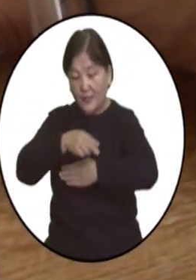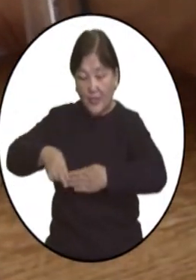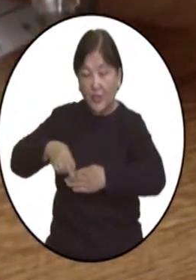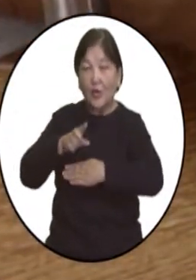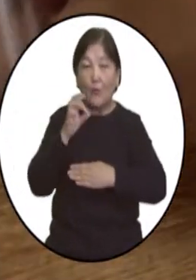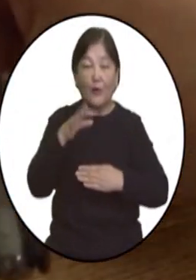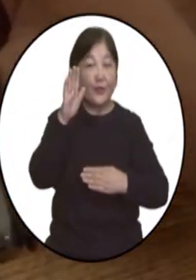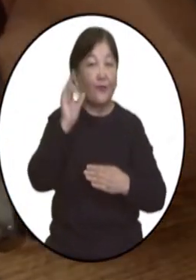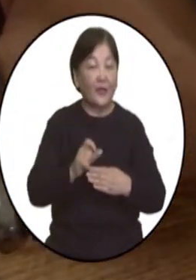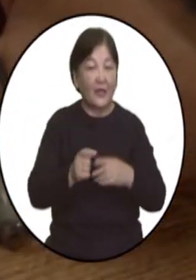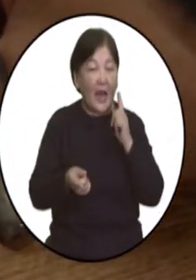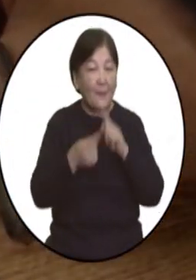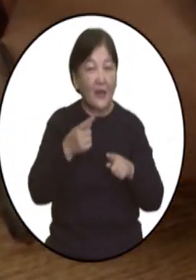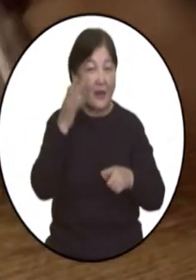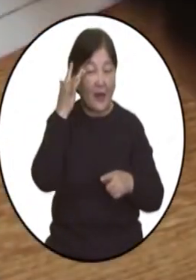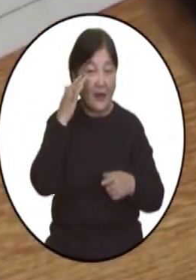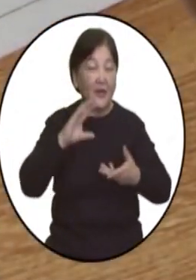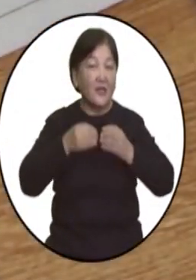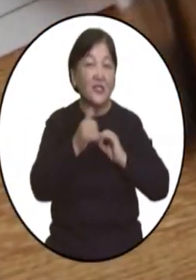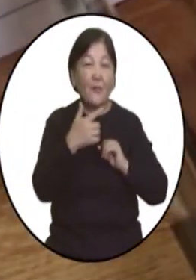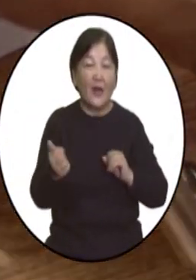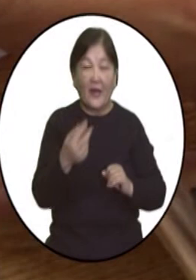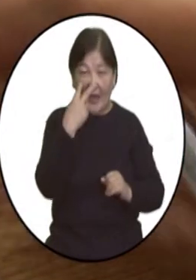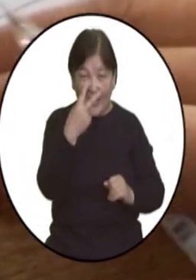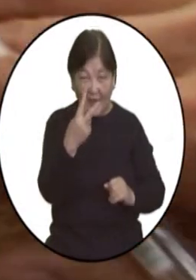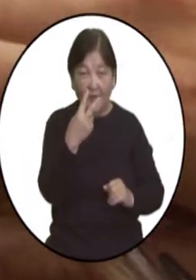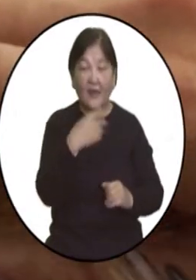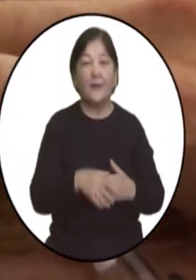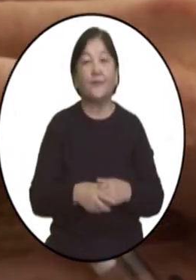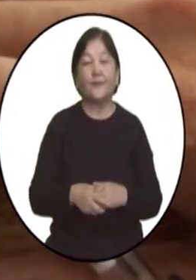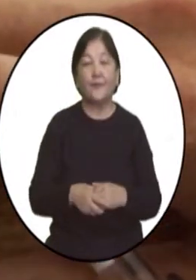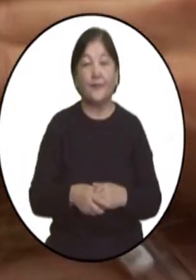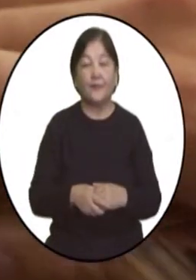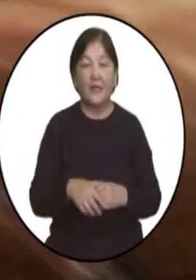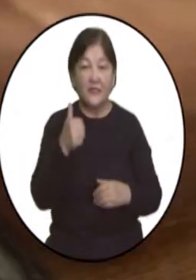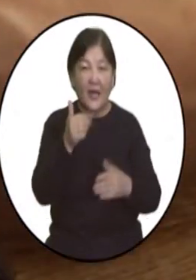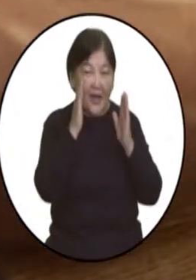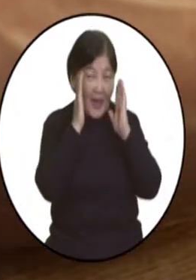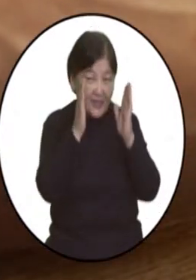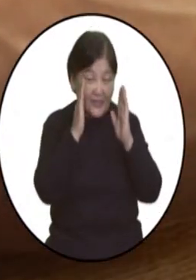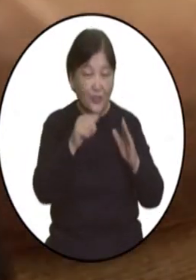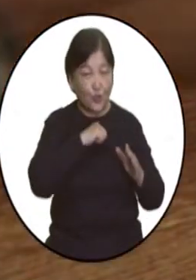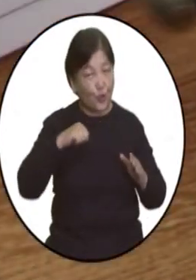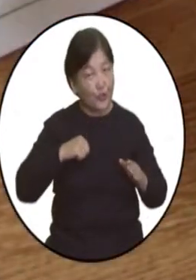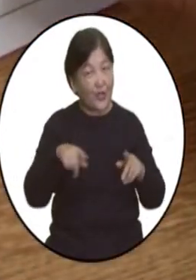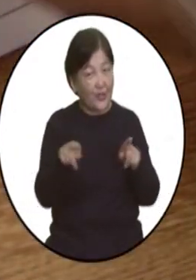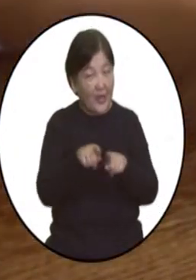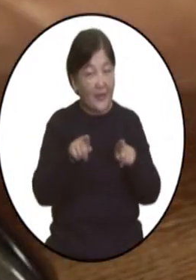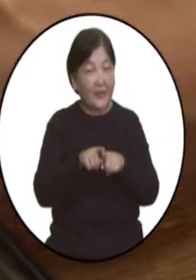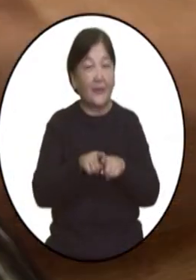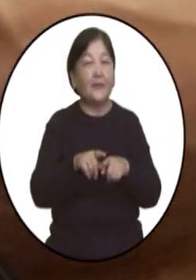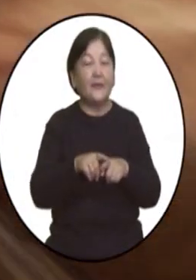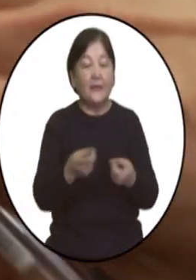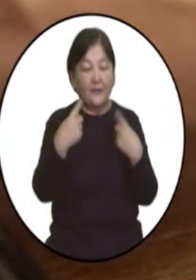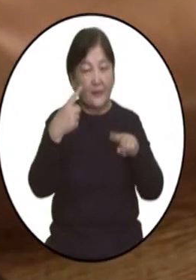координатыг хялбар аргаар байгуулж болж байгааг хүүхдүүдэд маш сайн ажиглаж харж өөрсдөө давтан